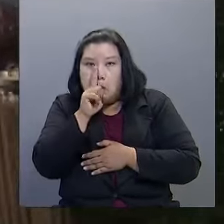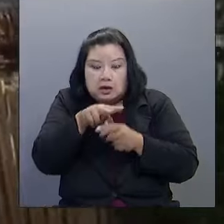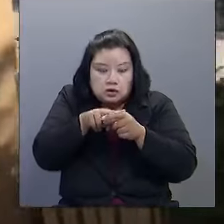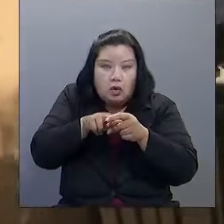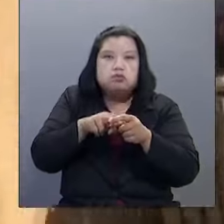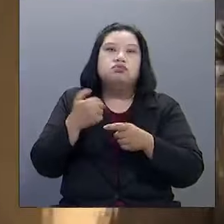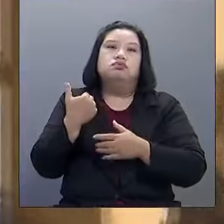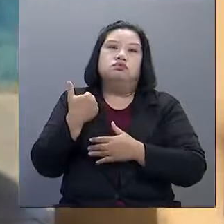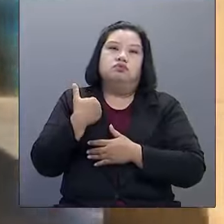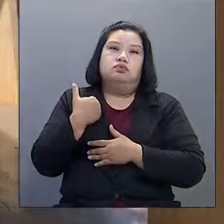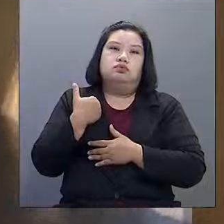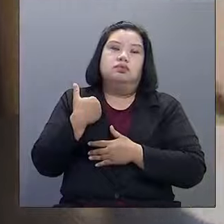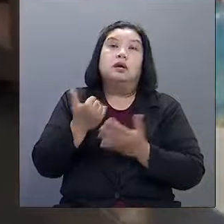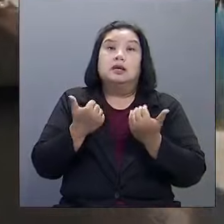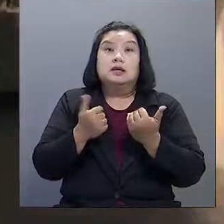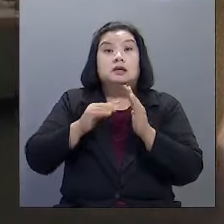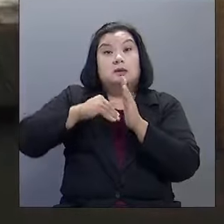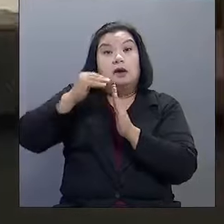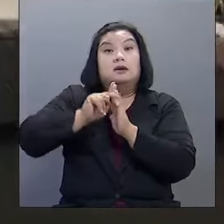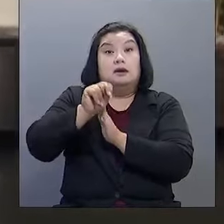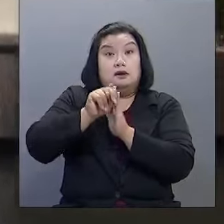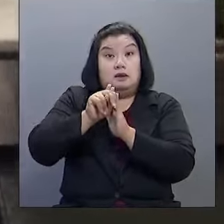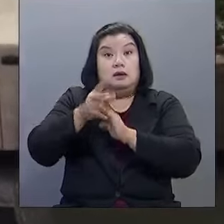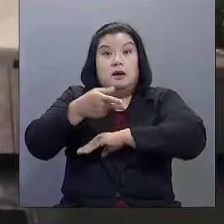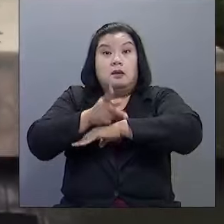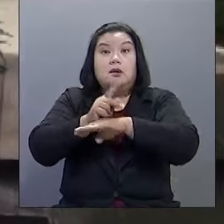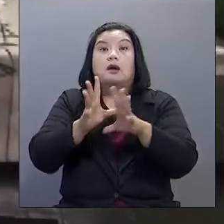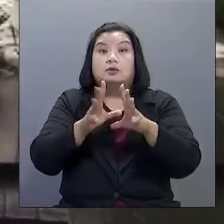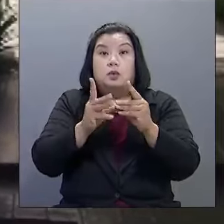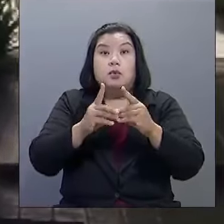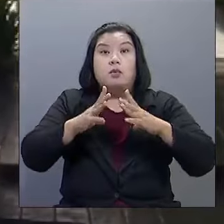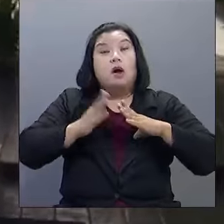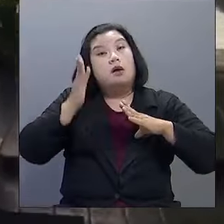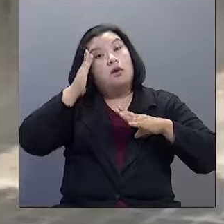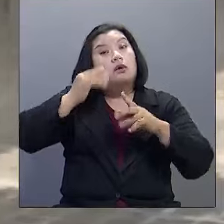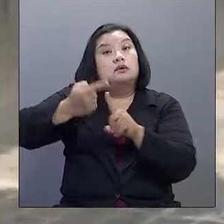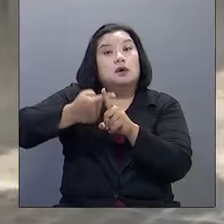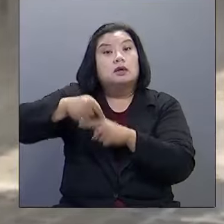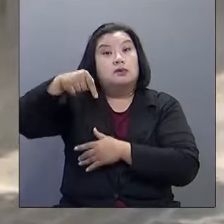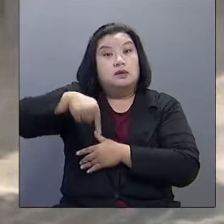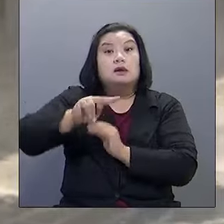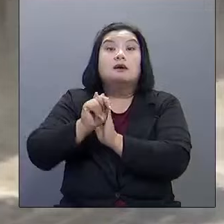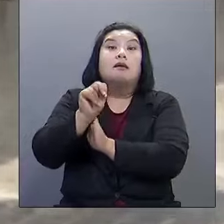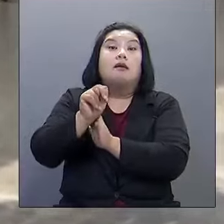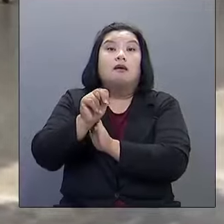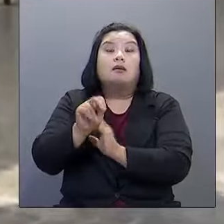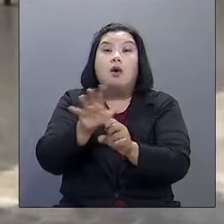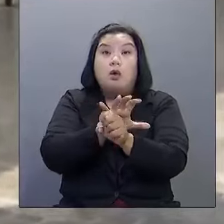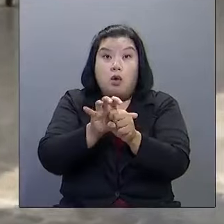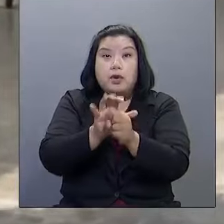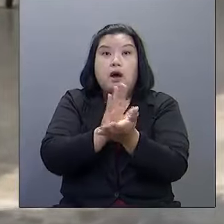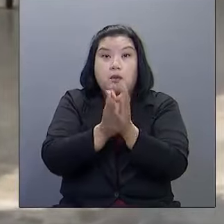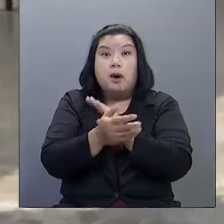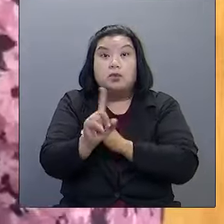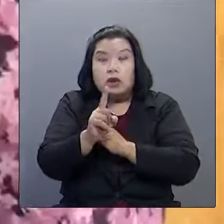ถ้าไปตรวจสอบที่จังหวัดน่านนะคะประธานชมรมที่พักจังหวัดน่านก็บอกว่าถึงแม้ว่าโรคโควิดนั้นจะถูกปรับเป็นโรคติดต่อที่ต้อง